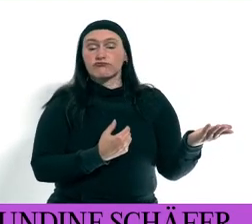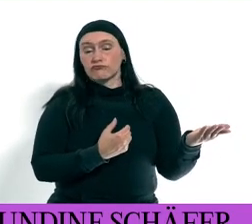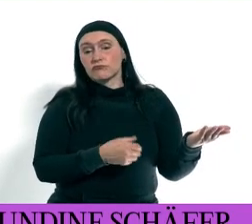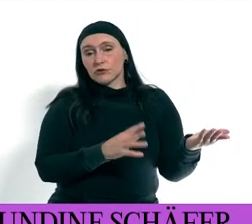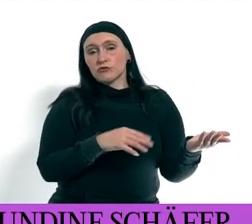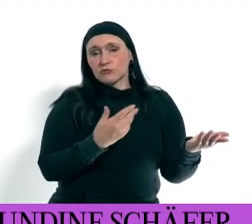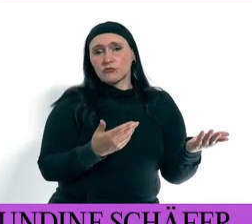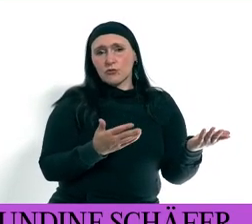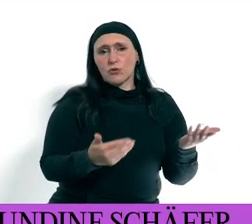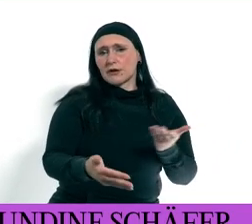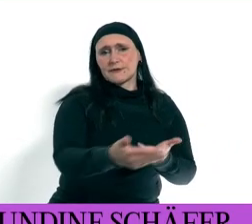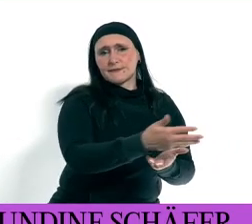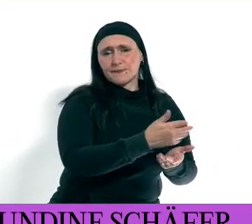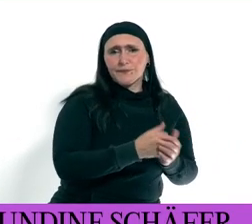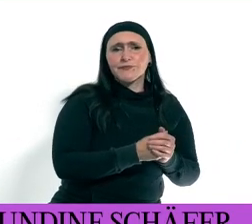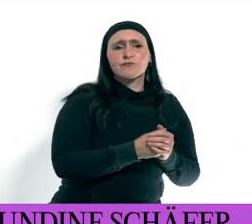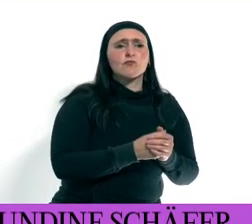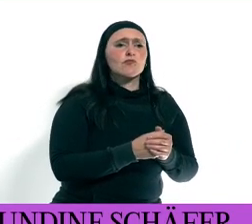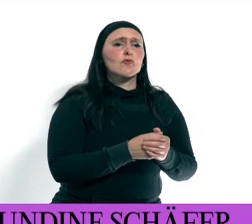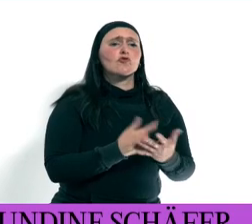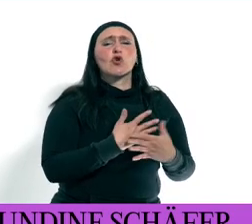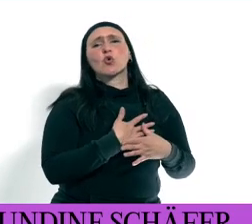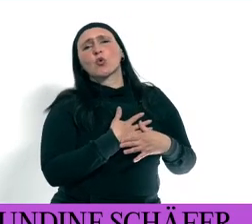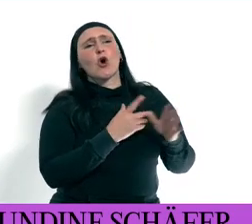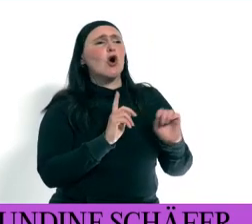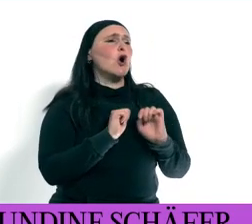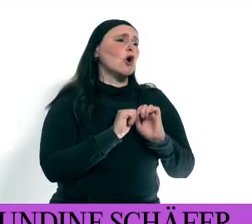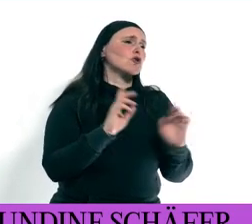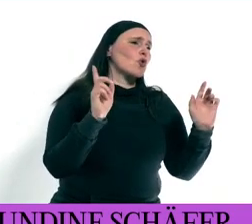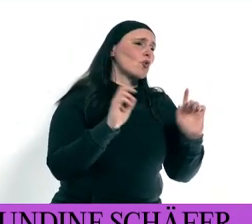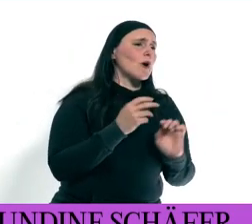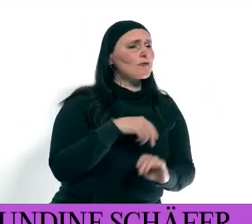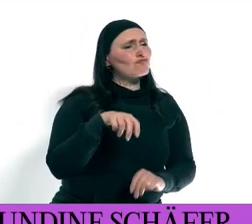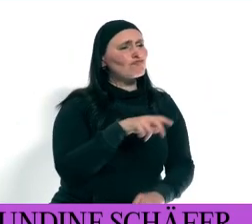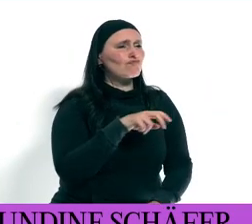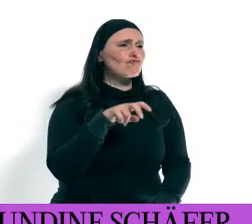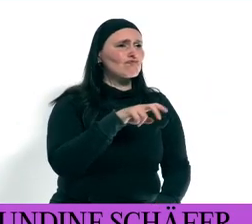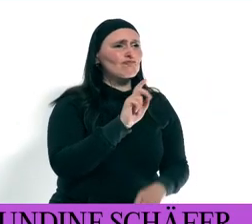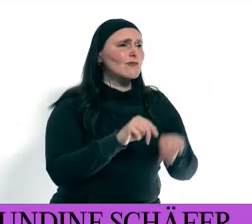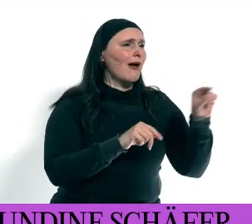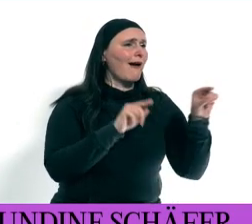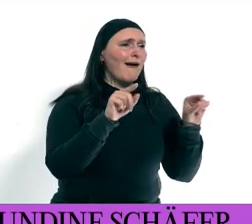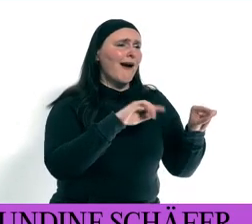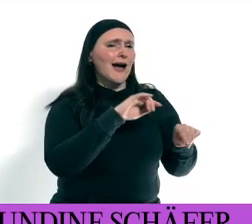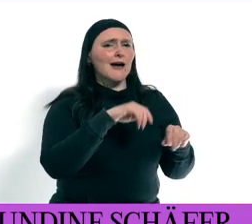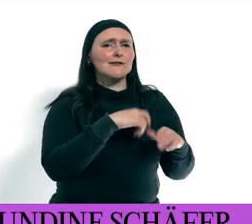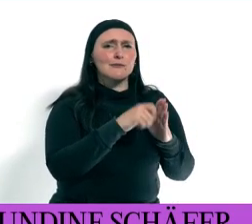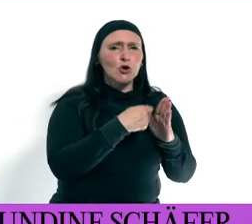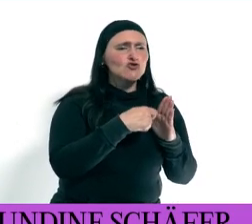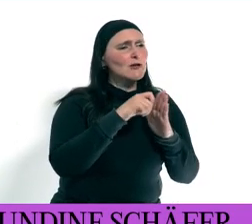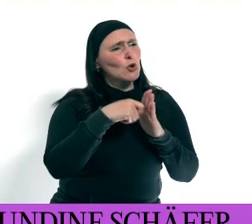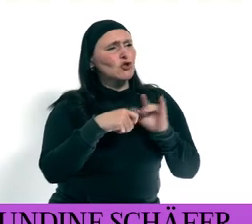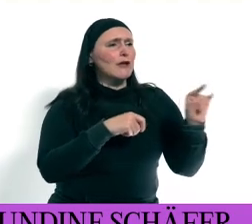auch präsent, sehr präsent in den sozialen Medien und ihr seid sehr, sehr viel unterwegs in der Stadt